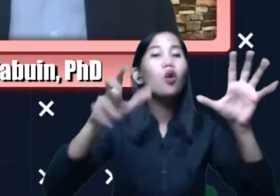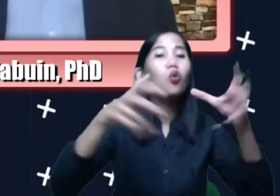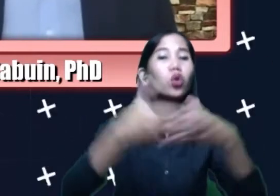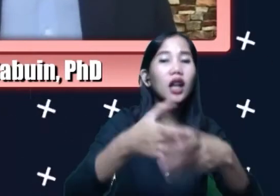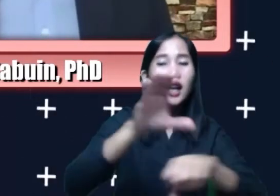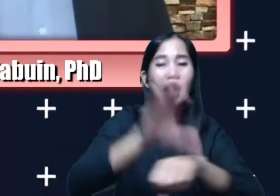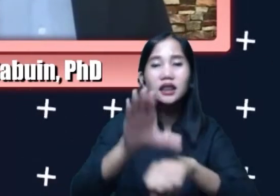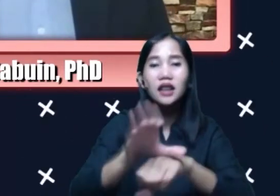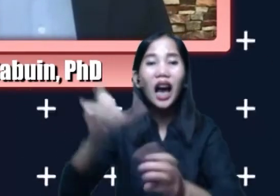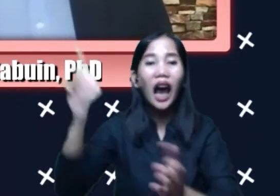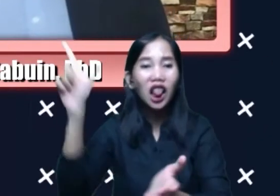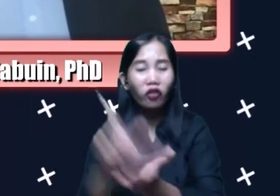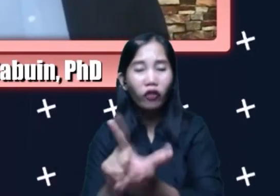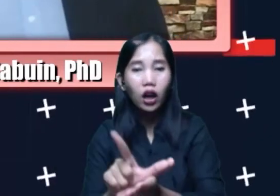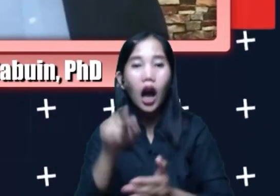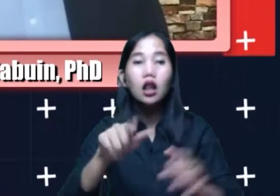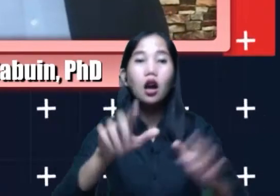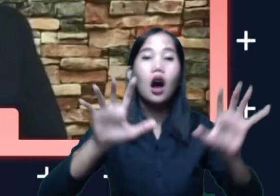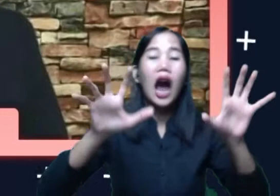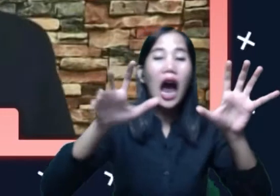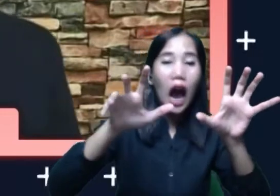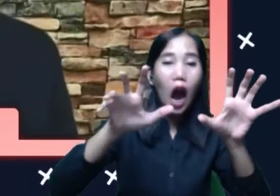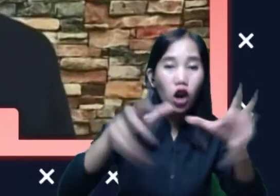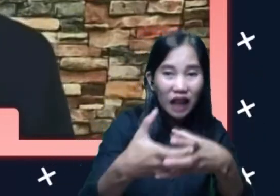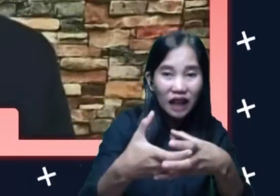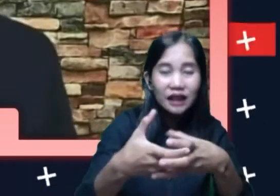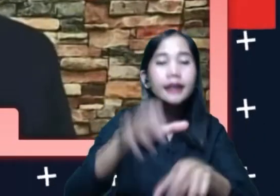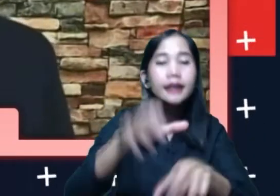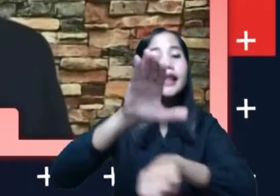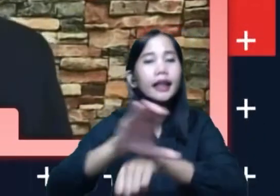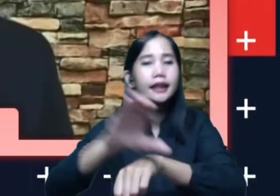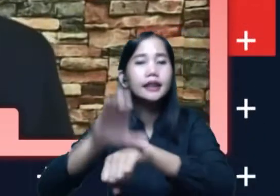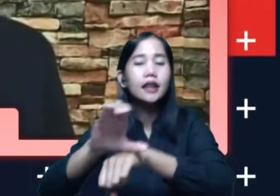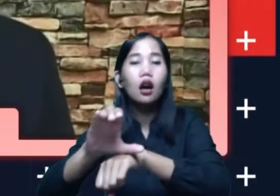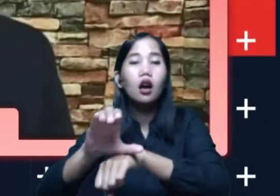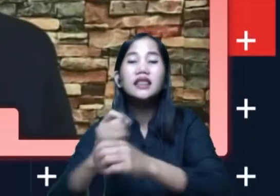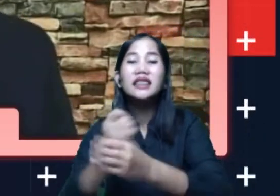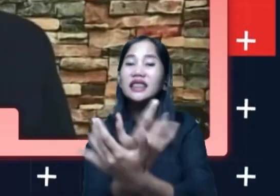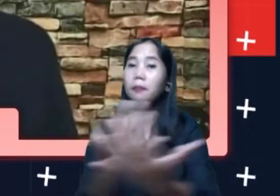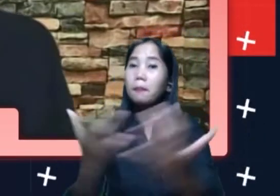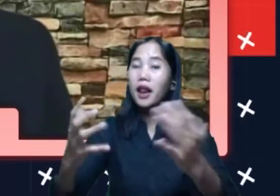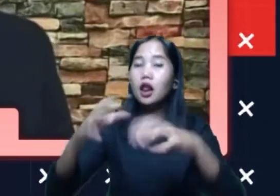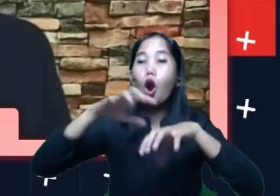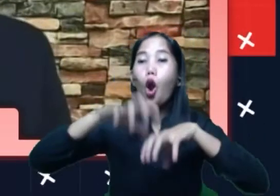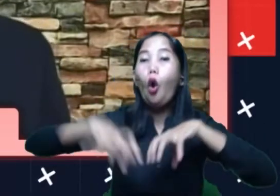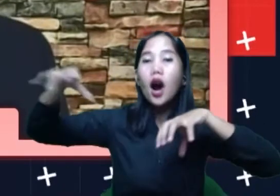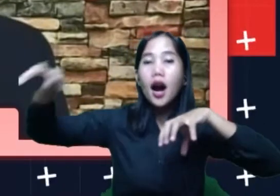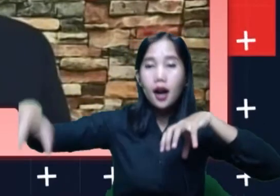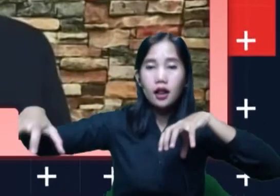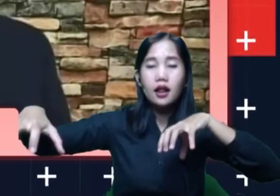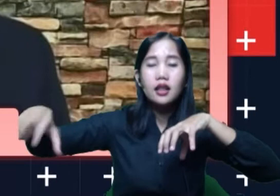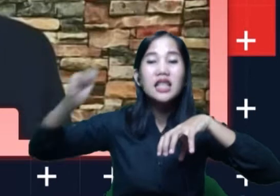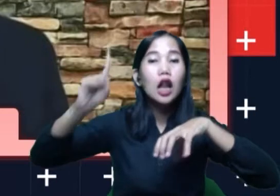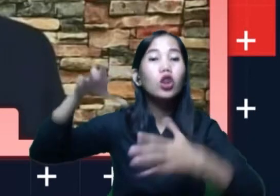setempat, lalu kemudian kalau ada begitu banyak jemaat dalam satu wilayah